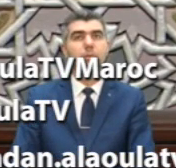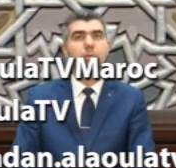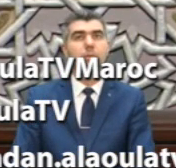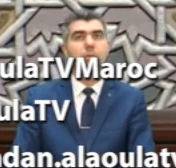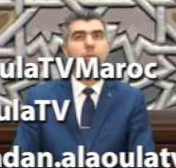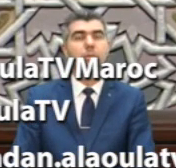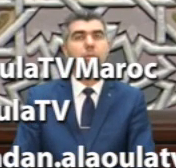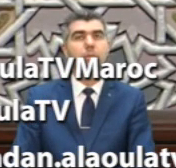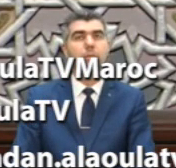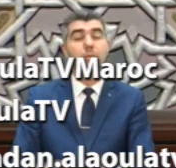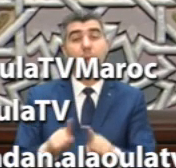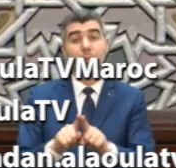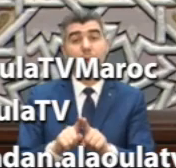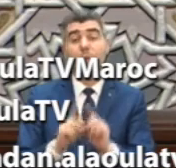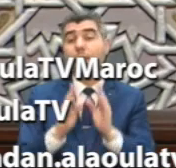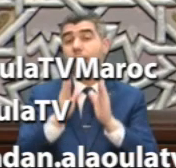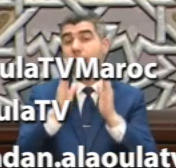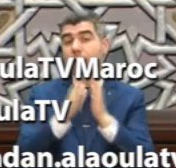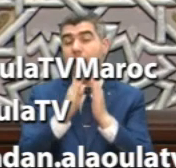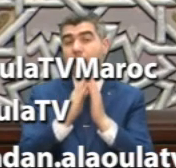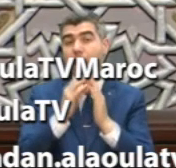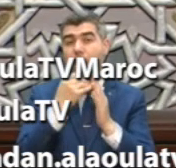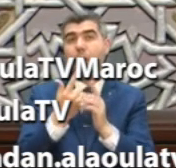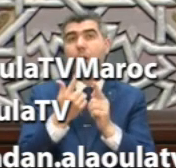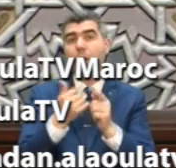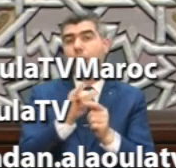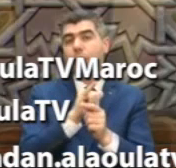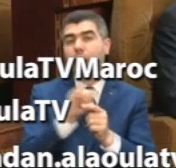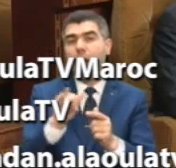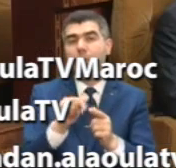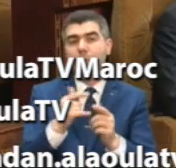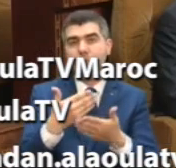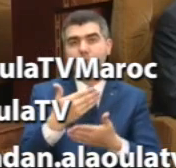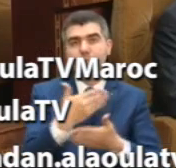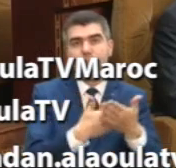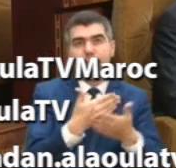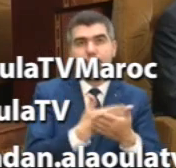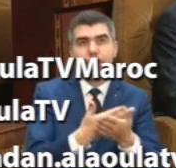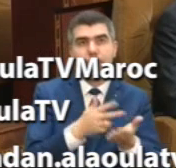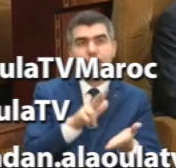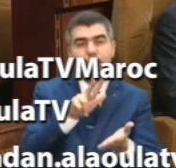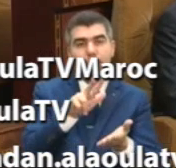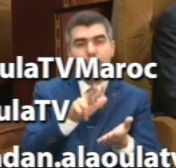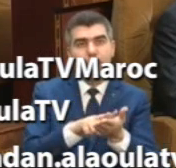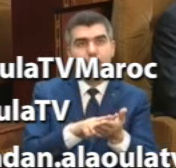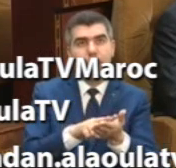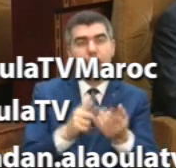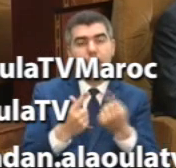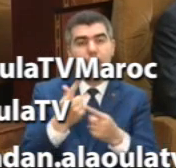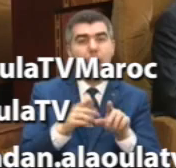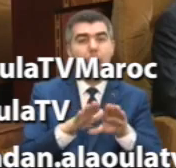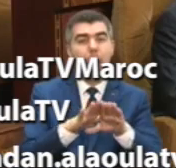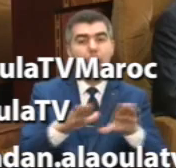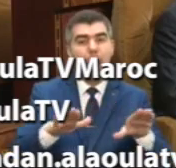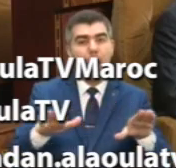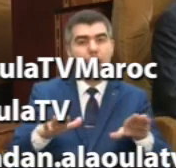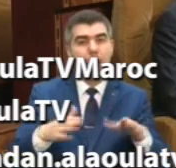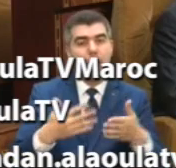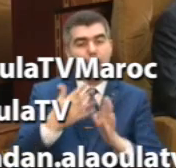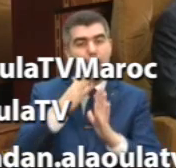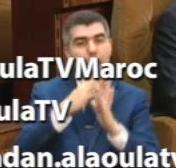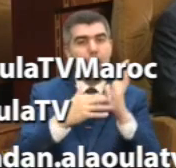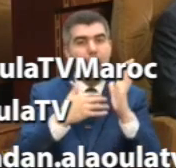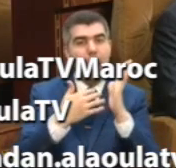السكنية وخاصة لما لا عدم تطبيق البرمجة في شأن تطبيق الارتيكل 28 حول الأراضي المبرمجة